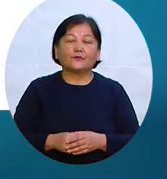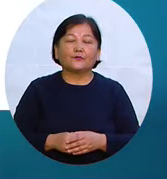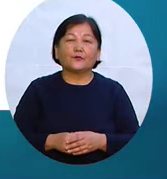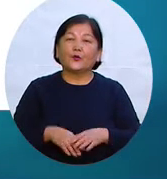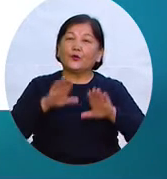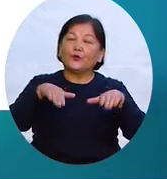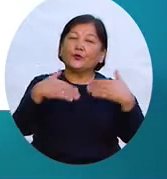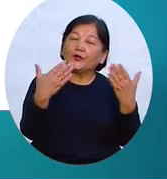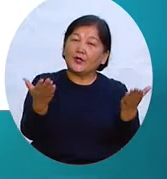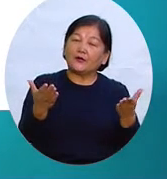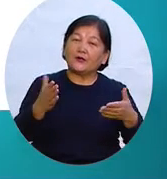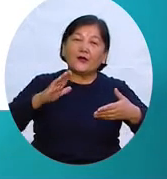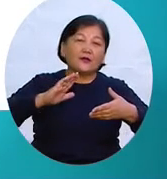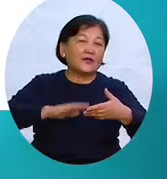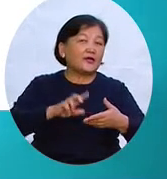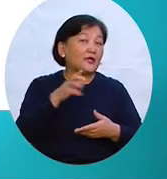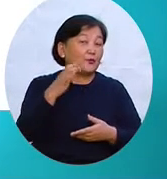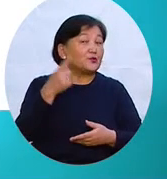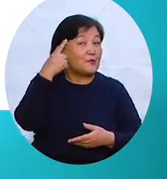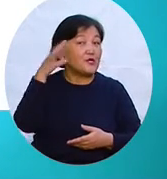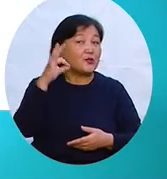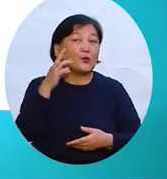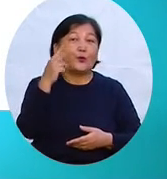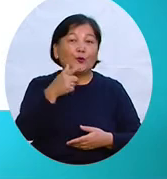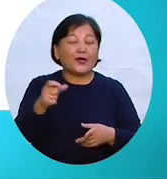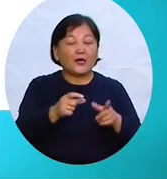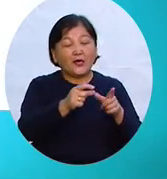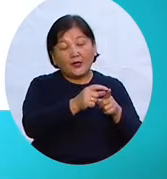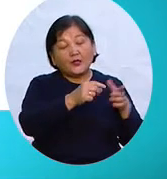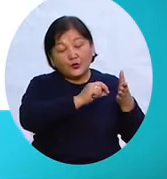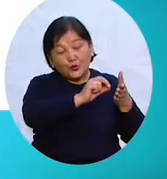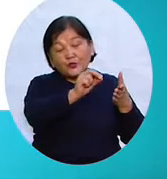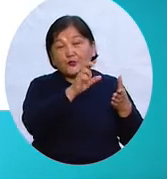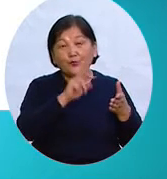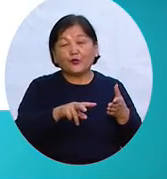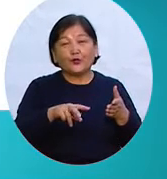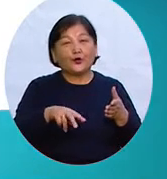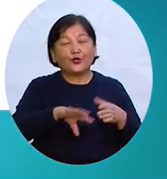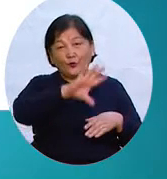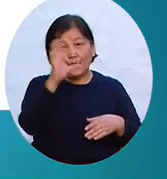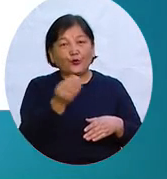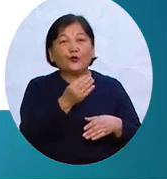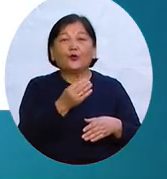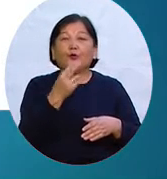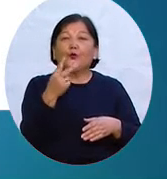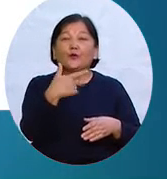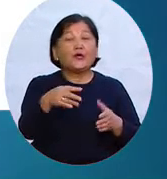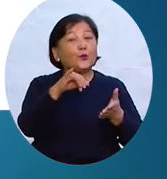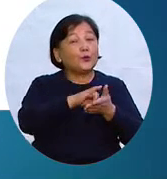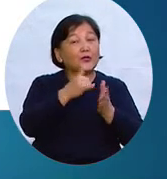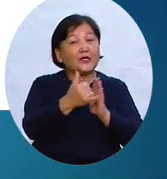За, хүүхдүүдээ та нар танил бас үгийнхэн доогуур зурсан бол одоо бүгдээ хамтдаа үгийн утгыг